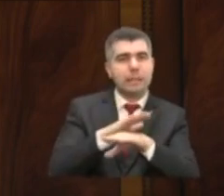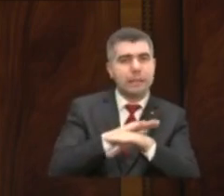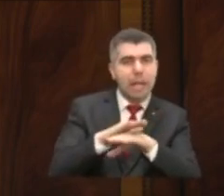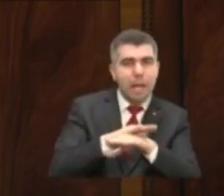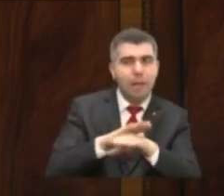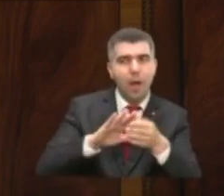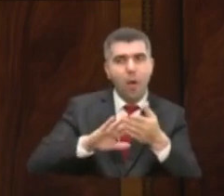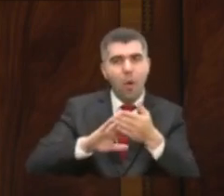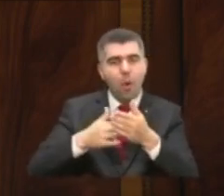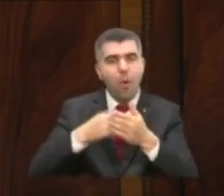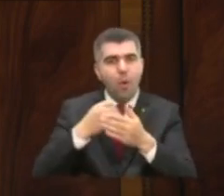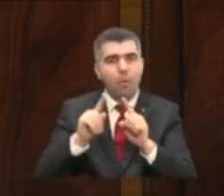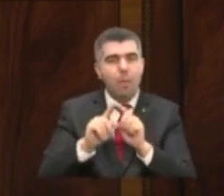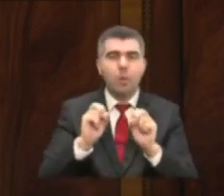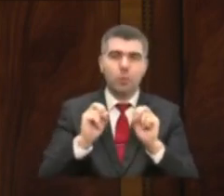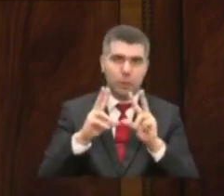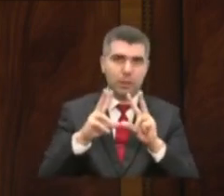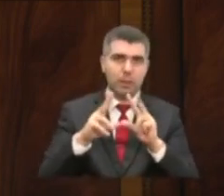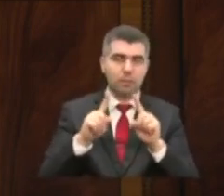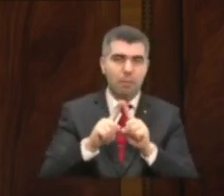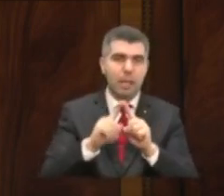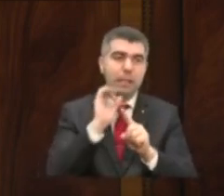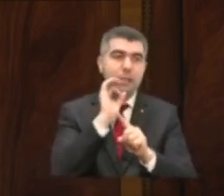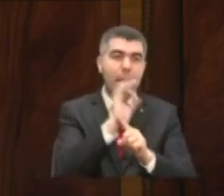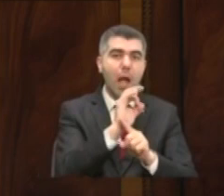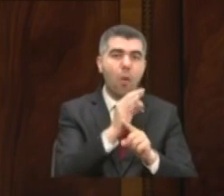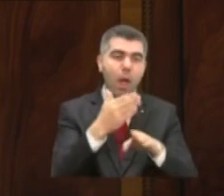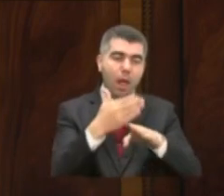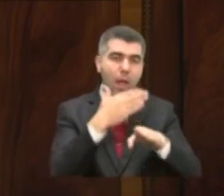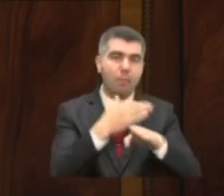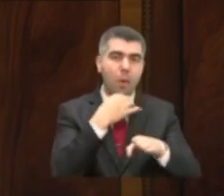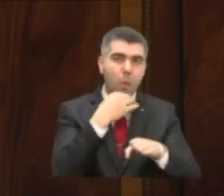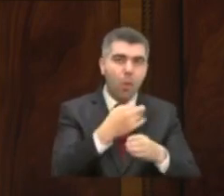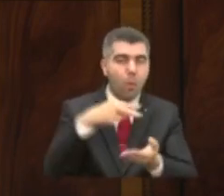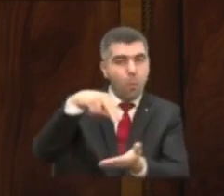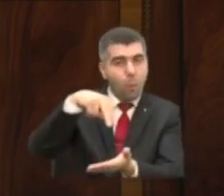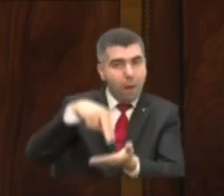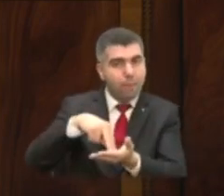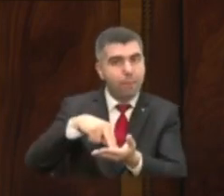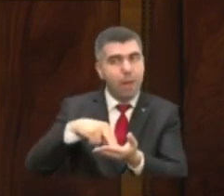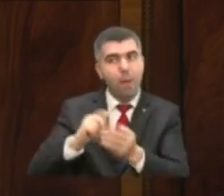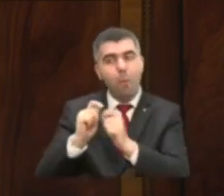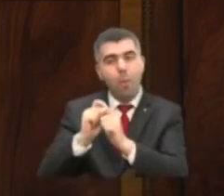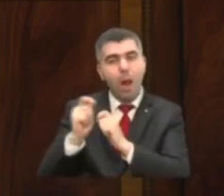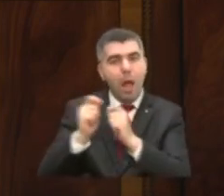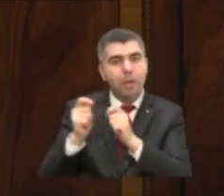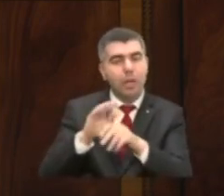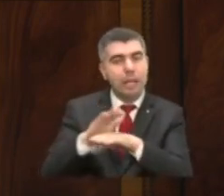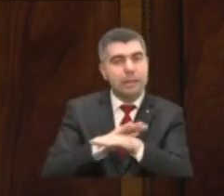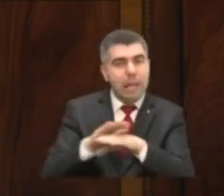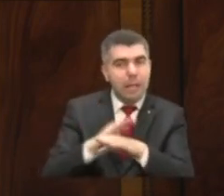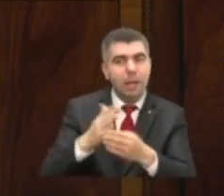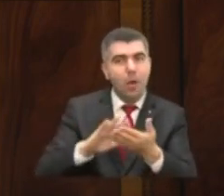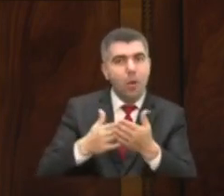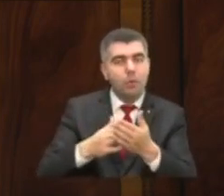به، فلذلك أنا الملاحظة ديالكم أنا مرحب بها، إذا كانت في هذا كنقاش سياسي وكانتقاد